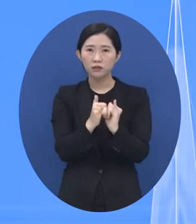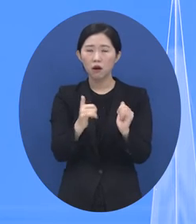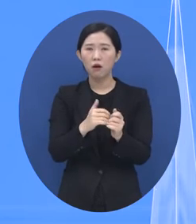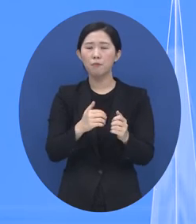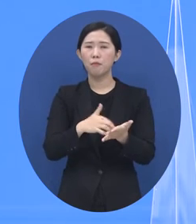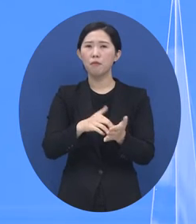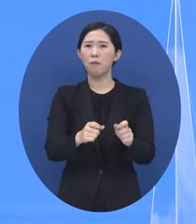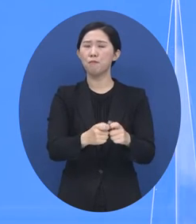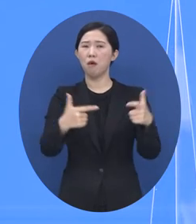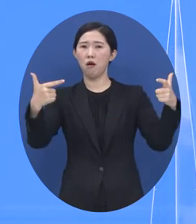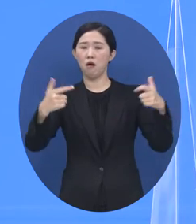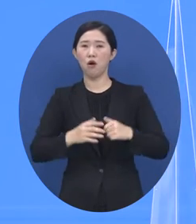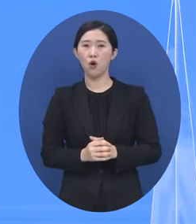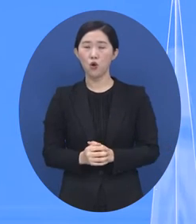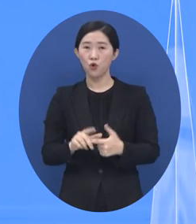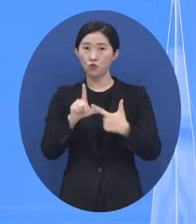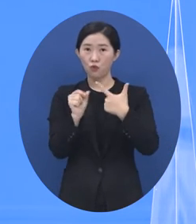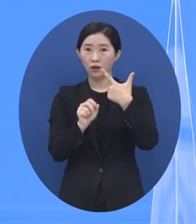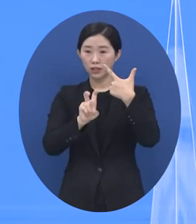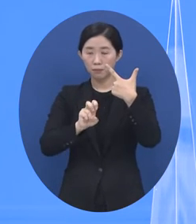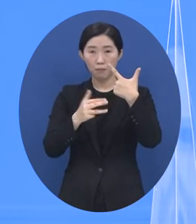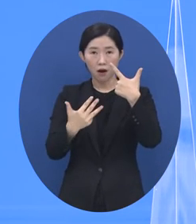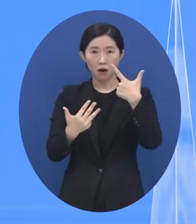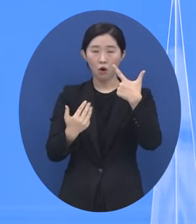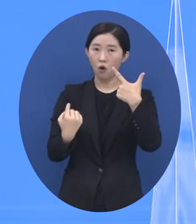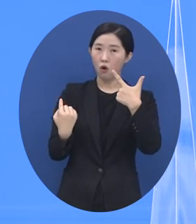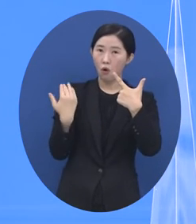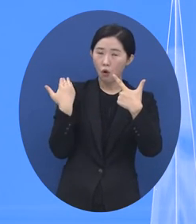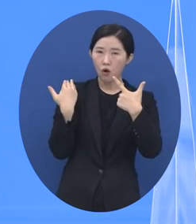28일까지 전국의 코로나19 확진자 숫자는